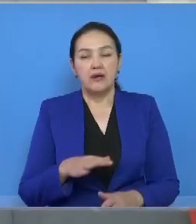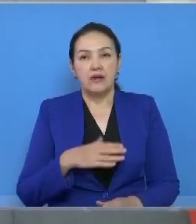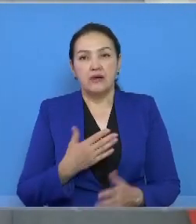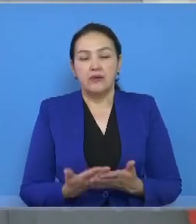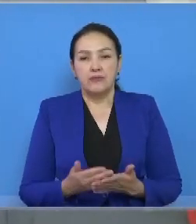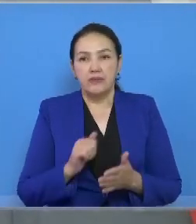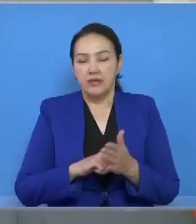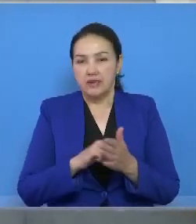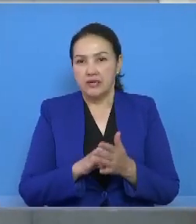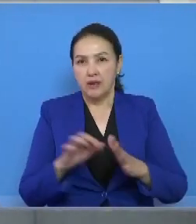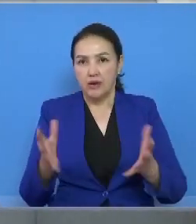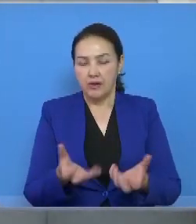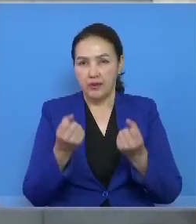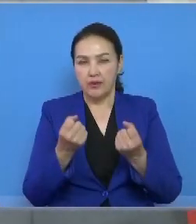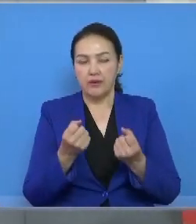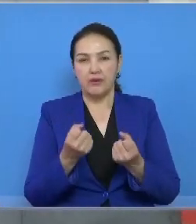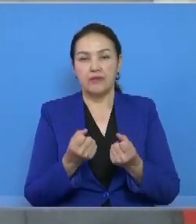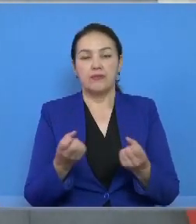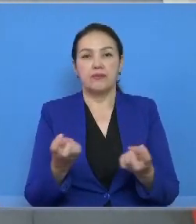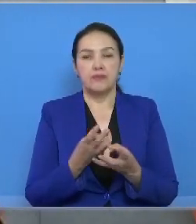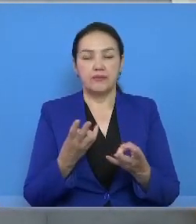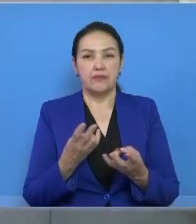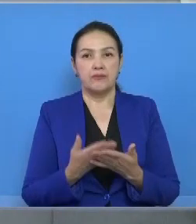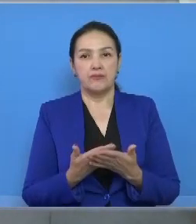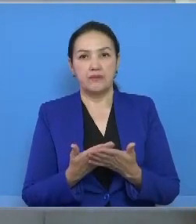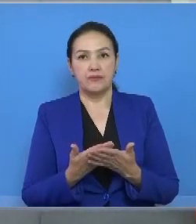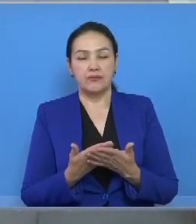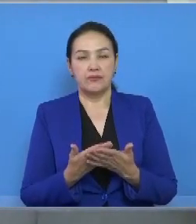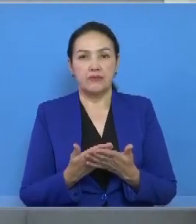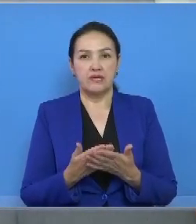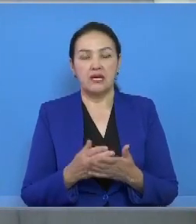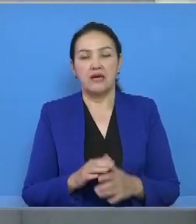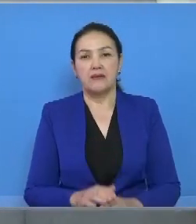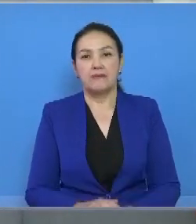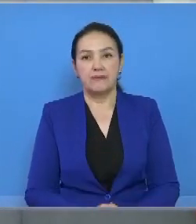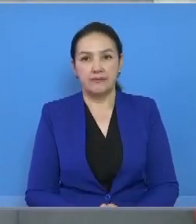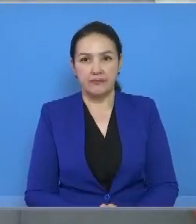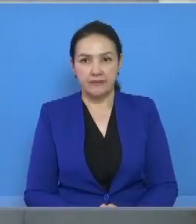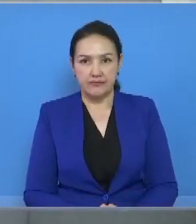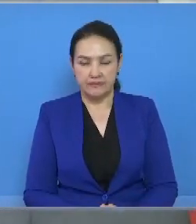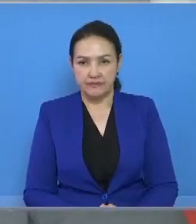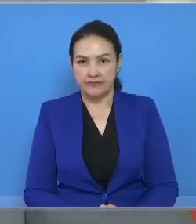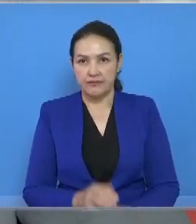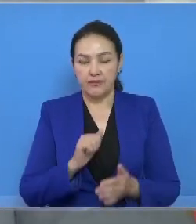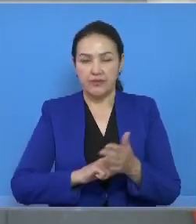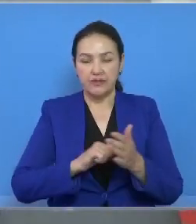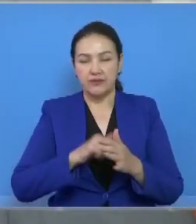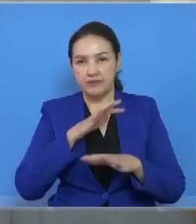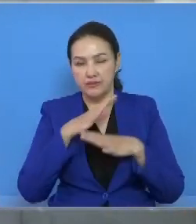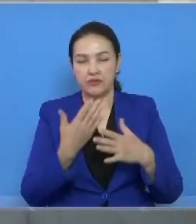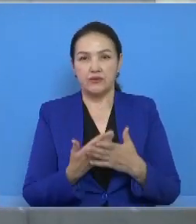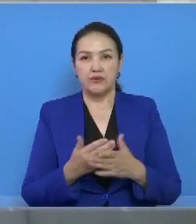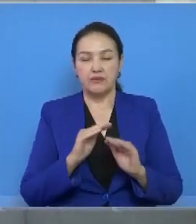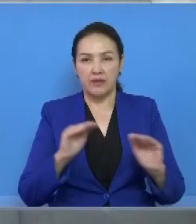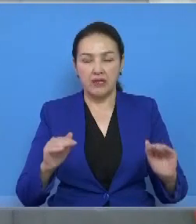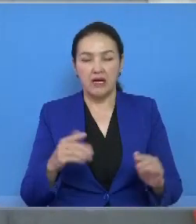көкейтесті мәселе, оны көтеруге болмайды, оны көтеру керек. Жабылған қазан жабылған деп жазып отыра берсек, тағы да неше бүлдіршін.